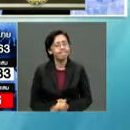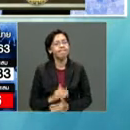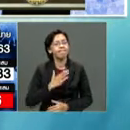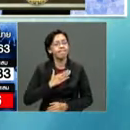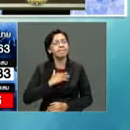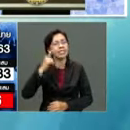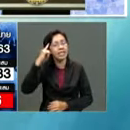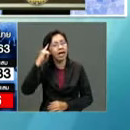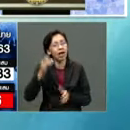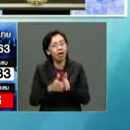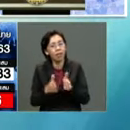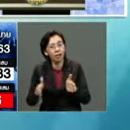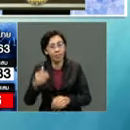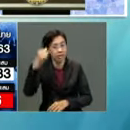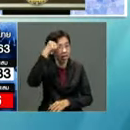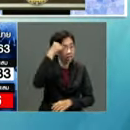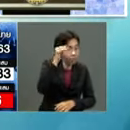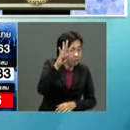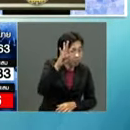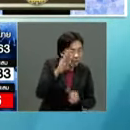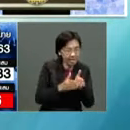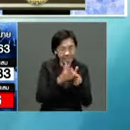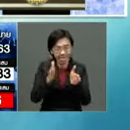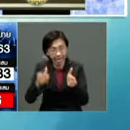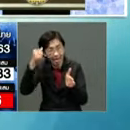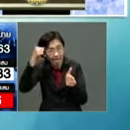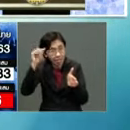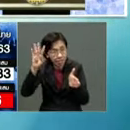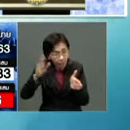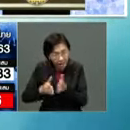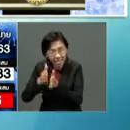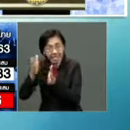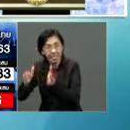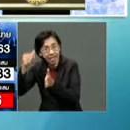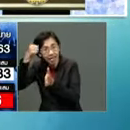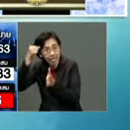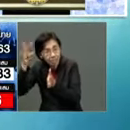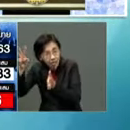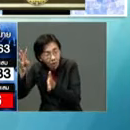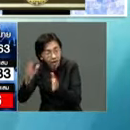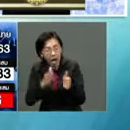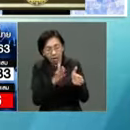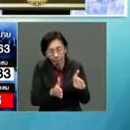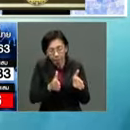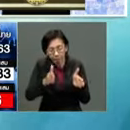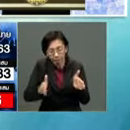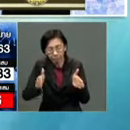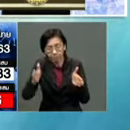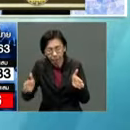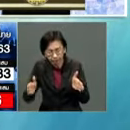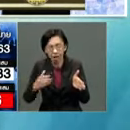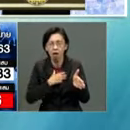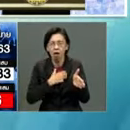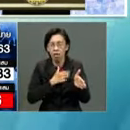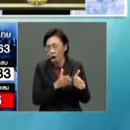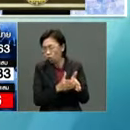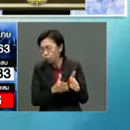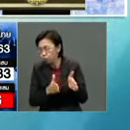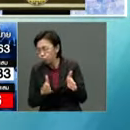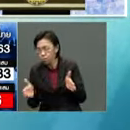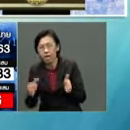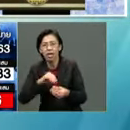น14วัน14วัน14วันก็จะผ่านไปโดยเร็วครับนำเรียนว่าเราอยากจะมีธุ